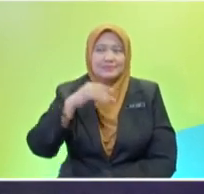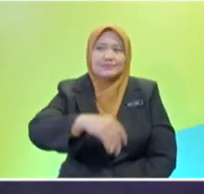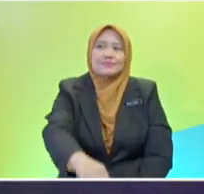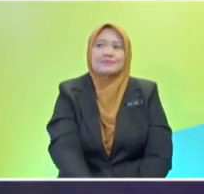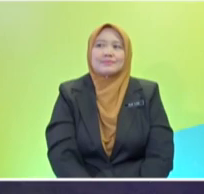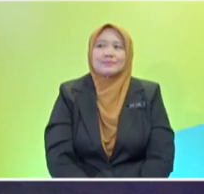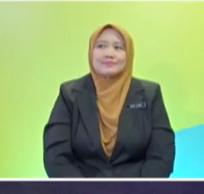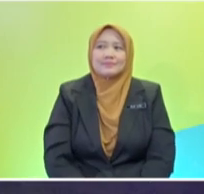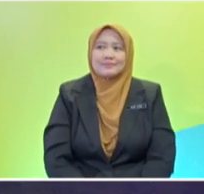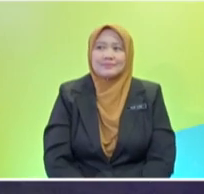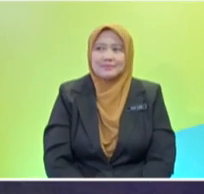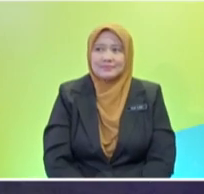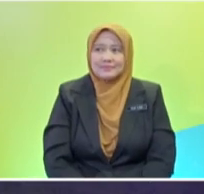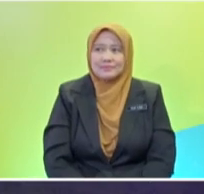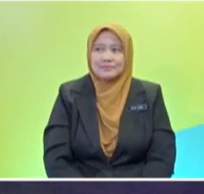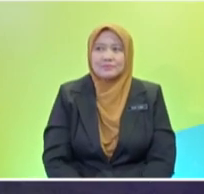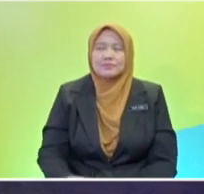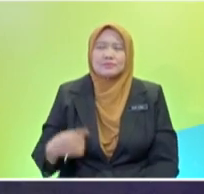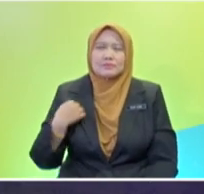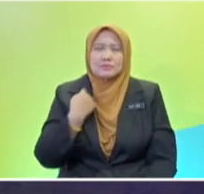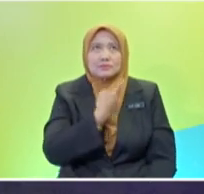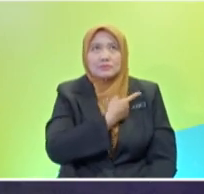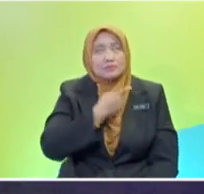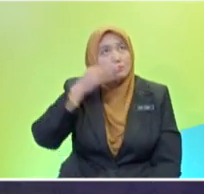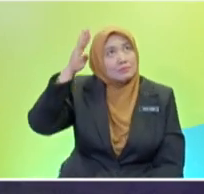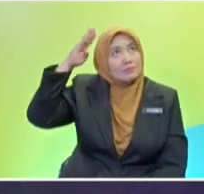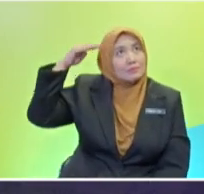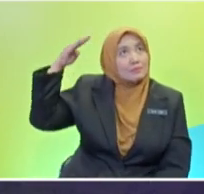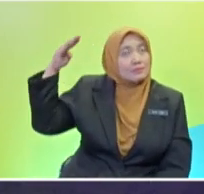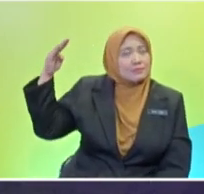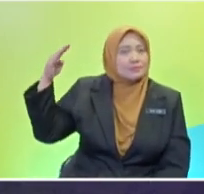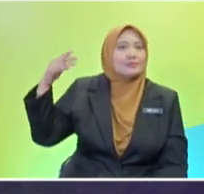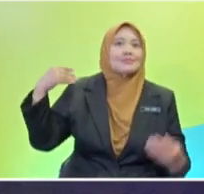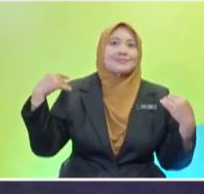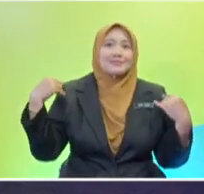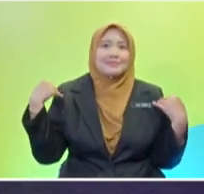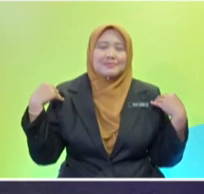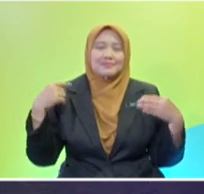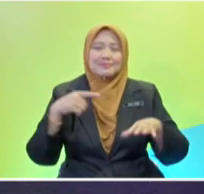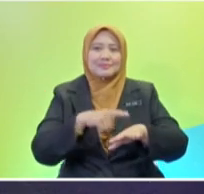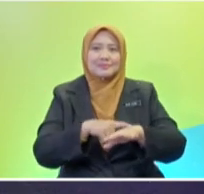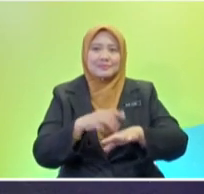kita bayangkan diri kita berada di kawasan padang rumput gua